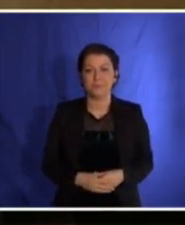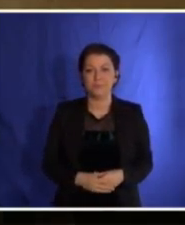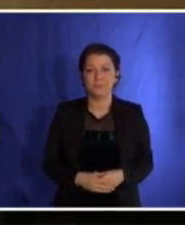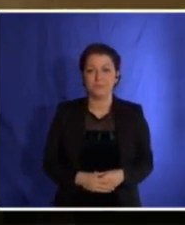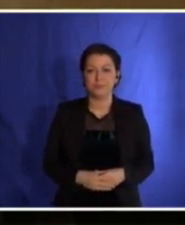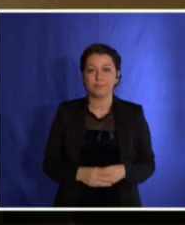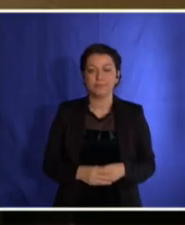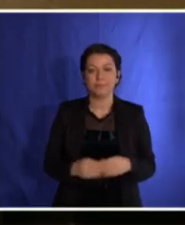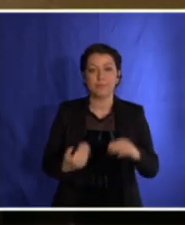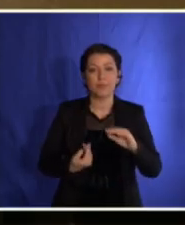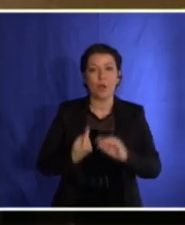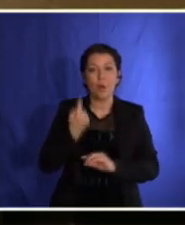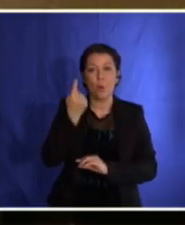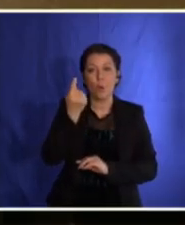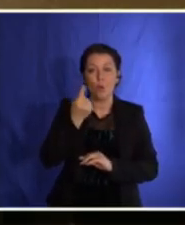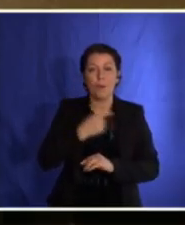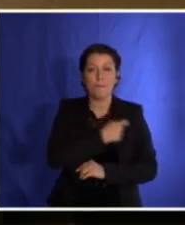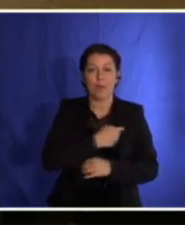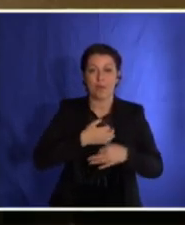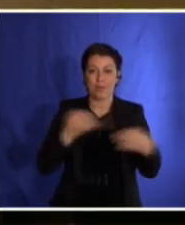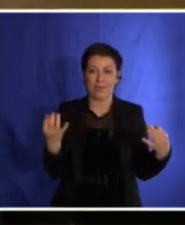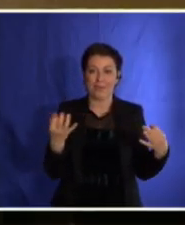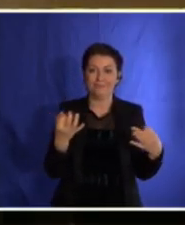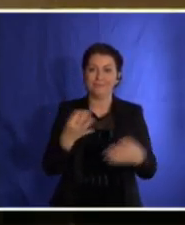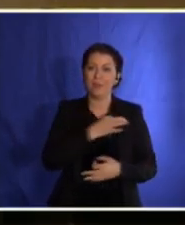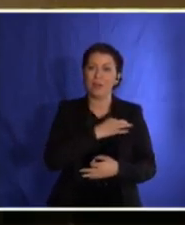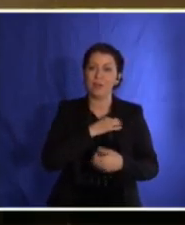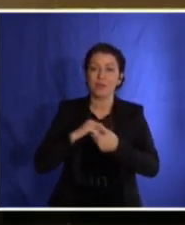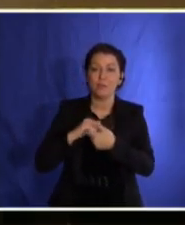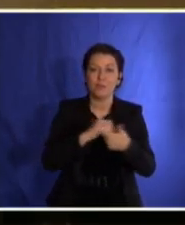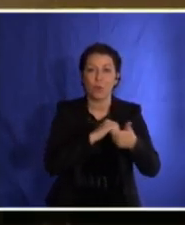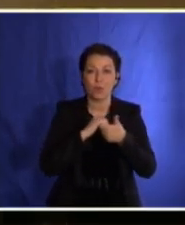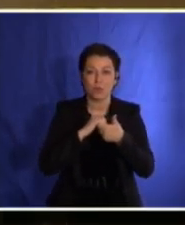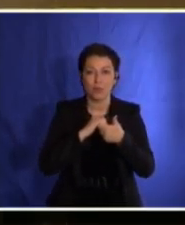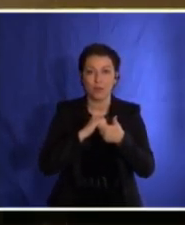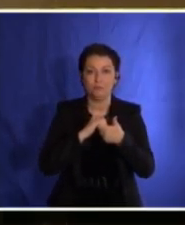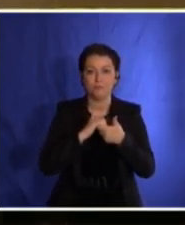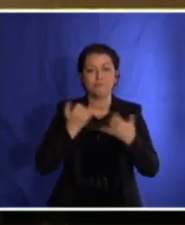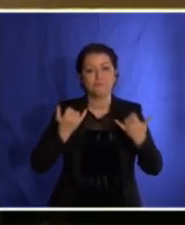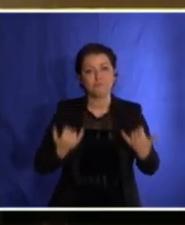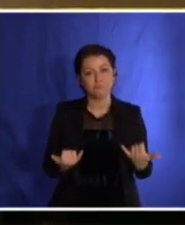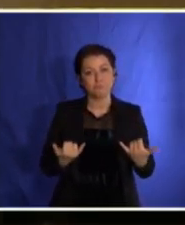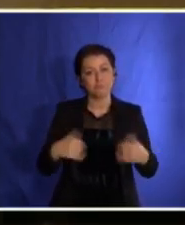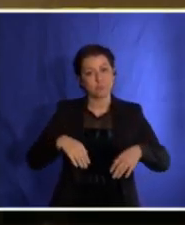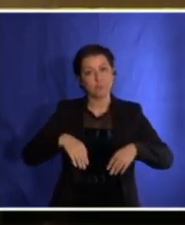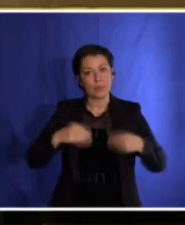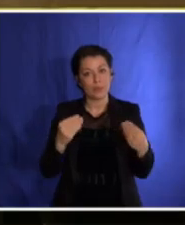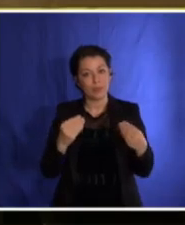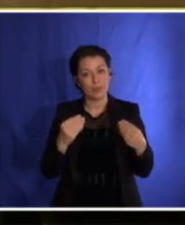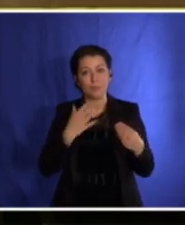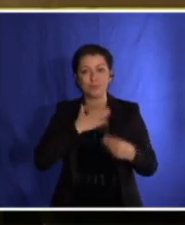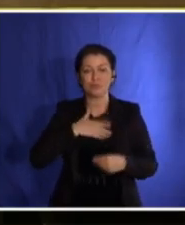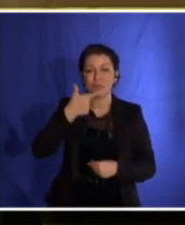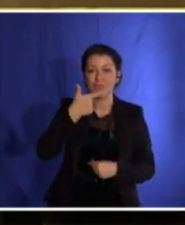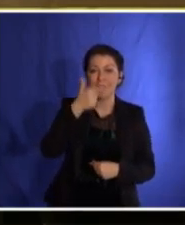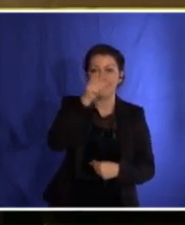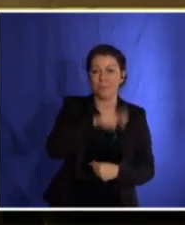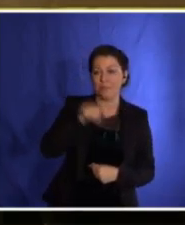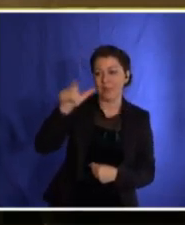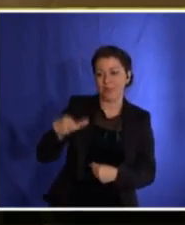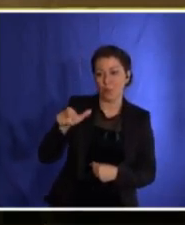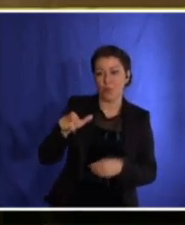Hoher Parteitag. Liebe Freunde, ich darf zu Beginn nun zwei Persönlichkeiten zu mir auf die Bühne bitten,